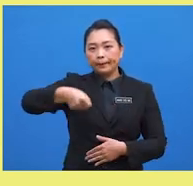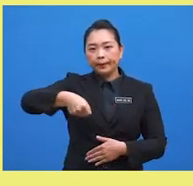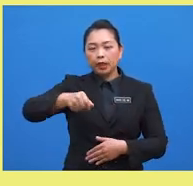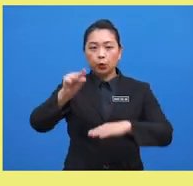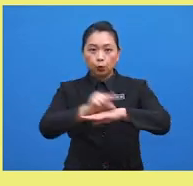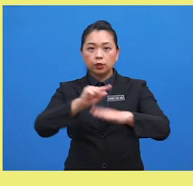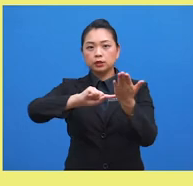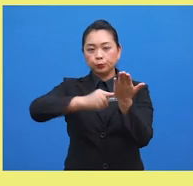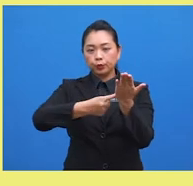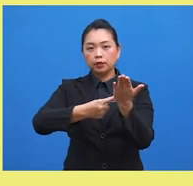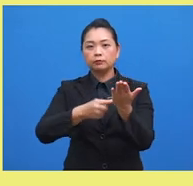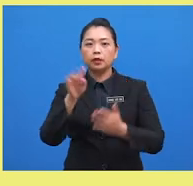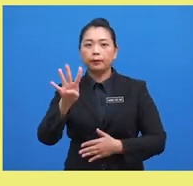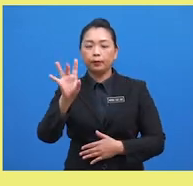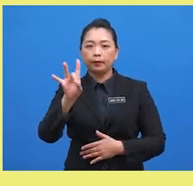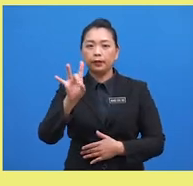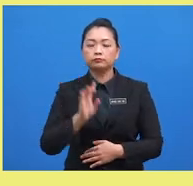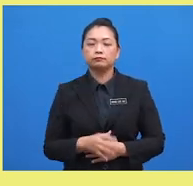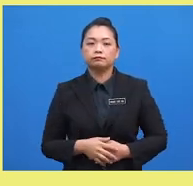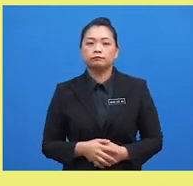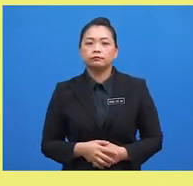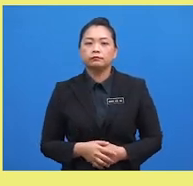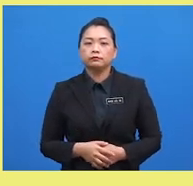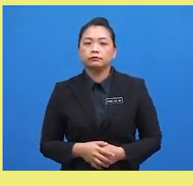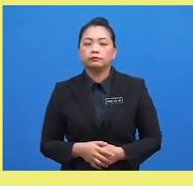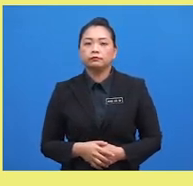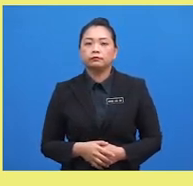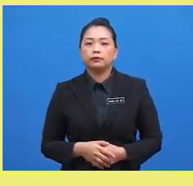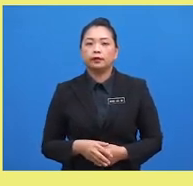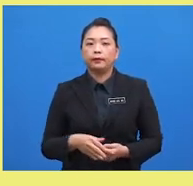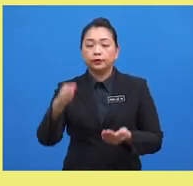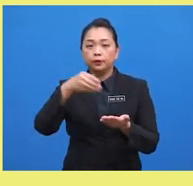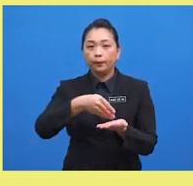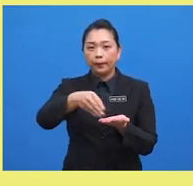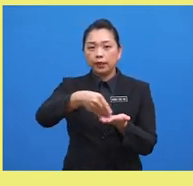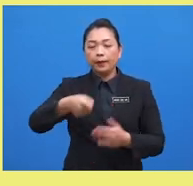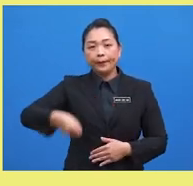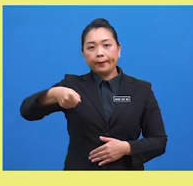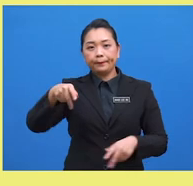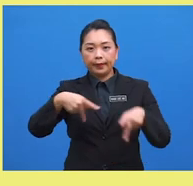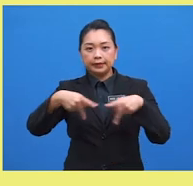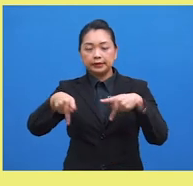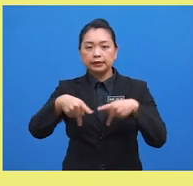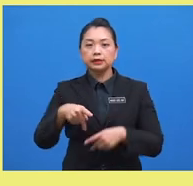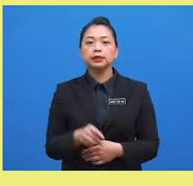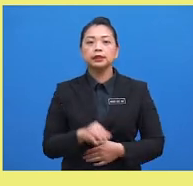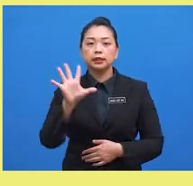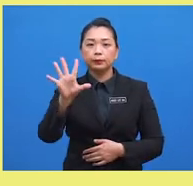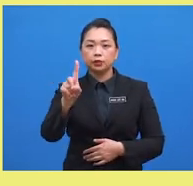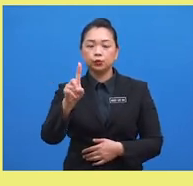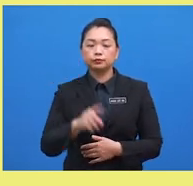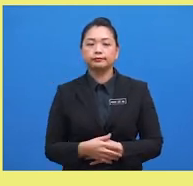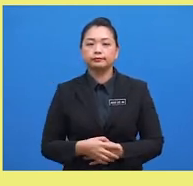beg guna semula ialah 48. Bilangan pembeli yang beli beg plastik